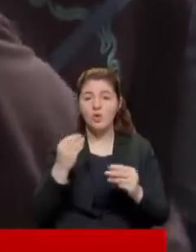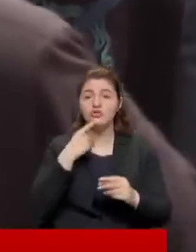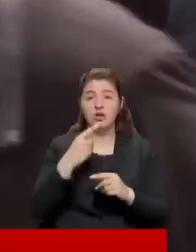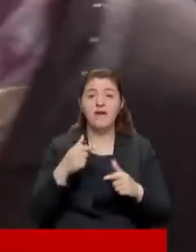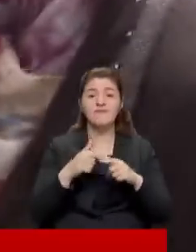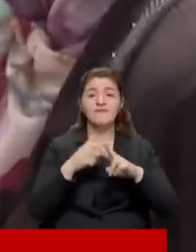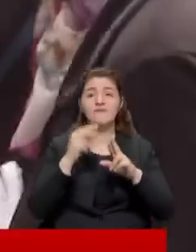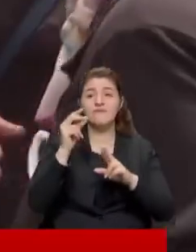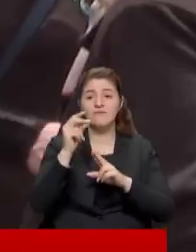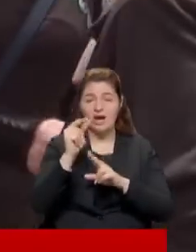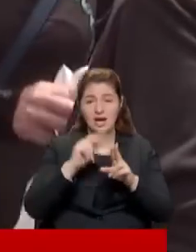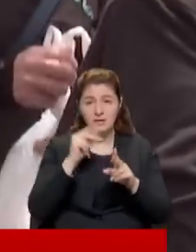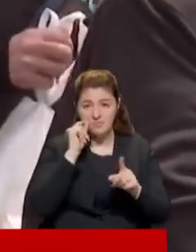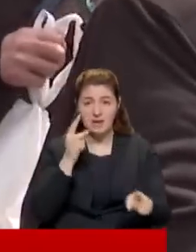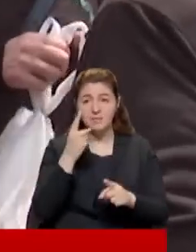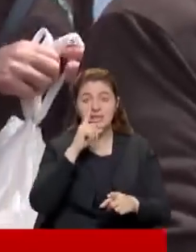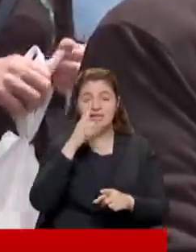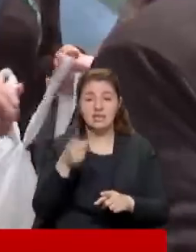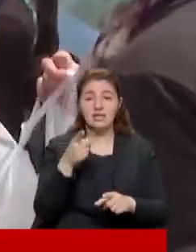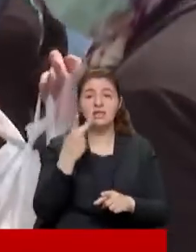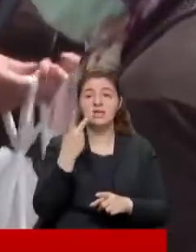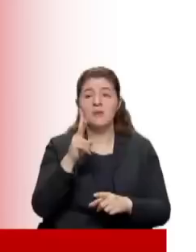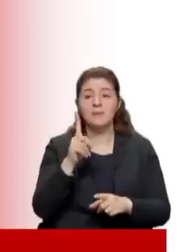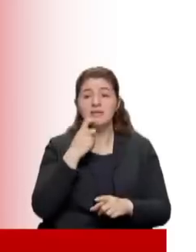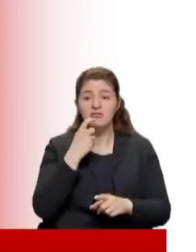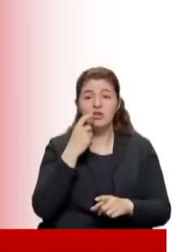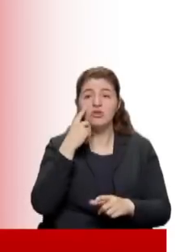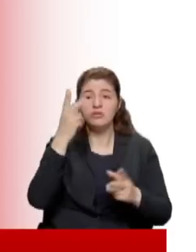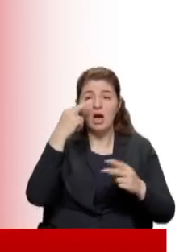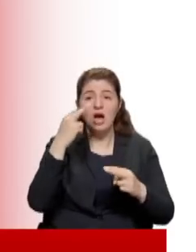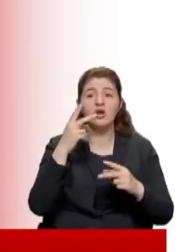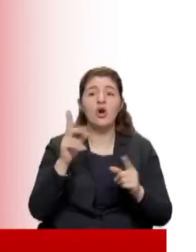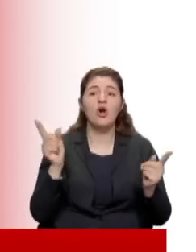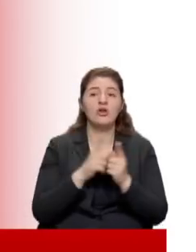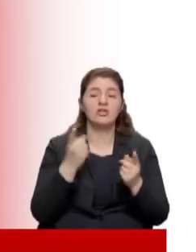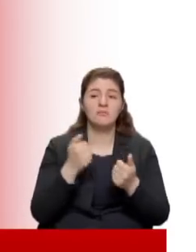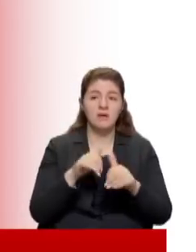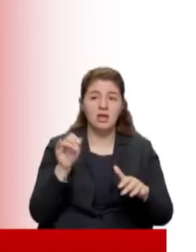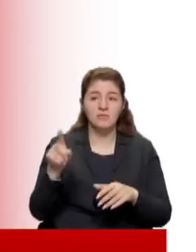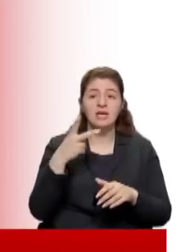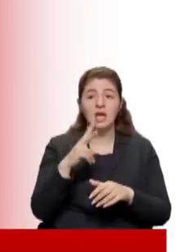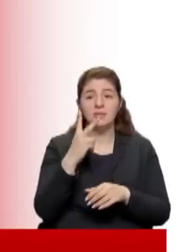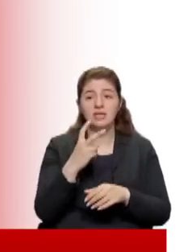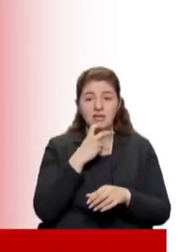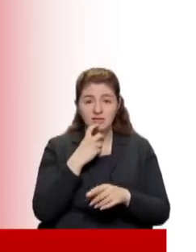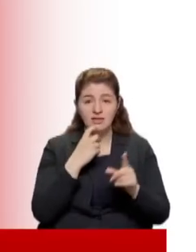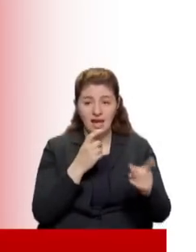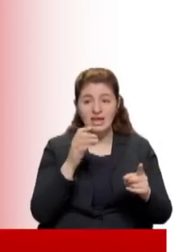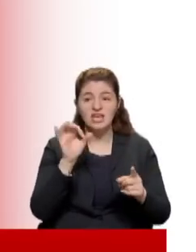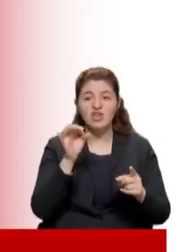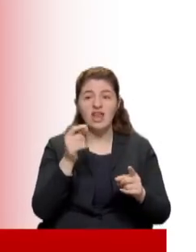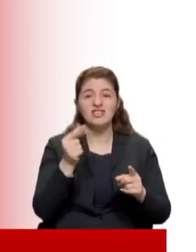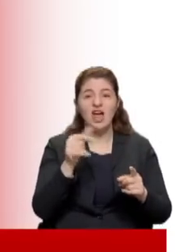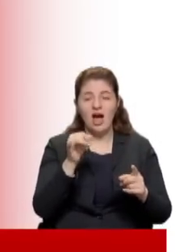Öztrak, 1 Nisan'da da 21 yılın göz yaşartıcı özeti diyerek bir tablo paylaştı. 2002 yılındaki çeyrek altın